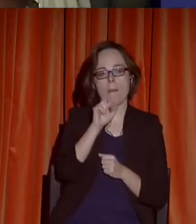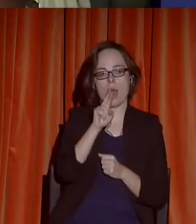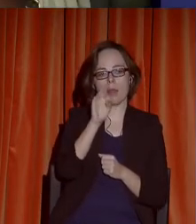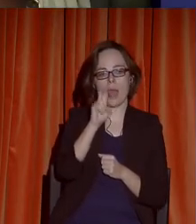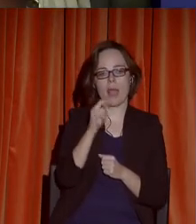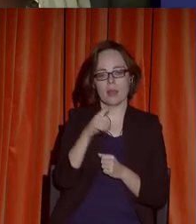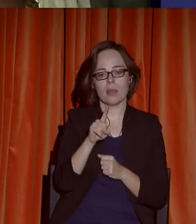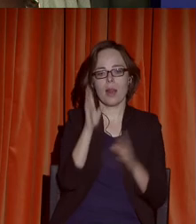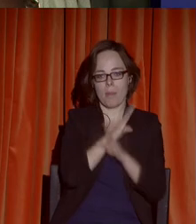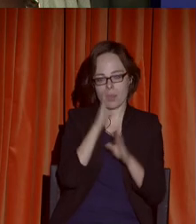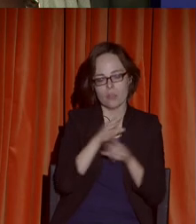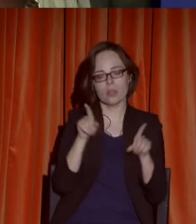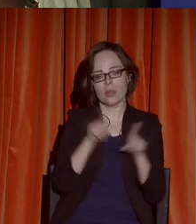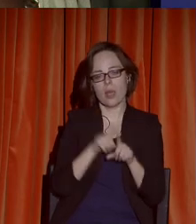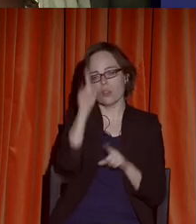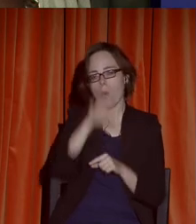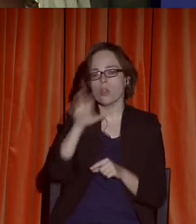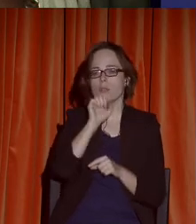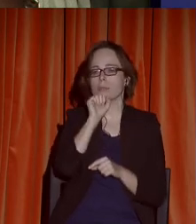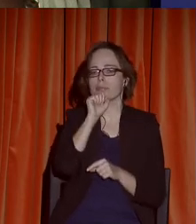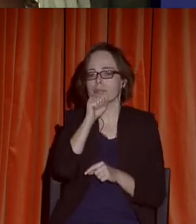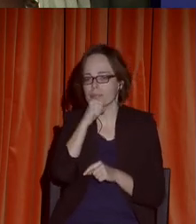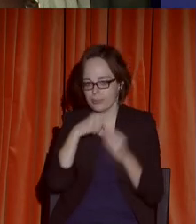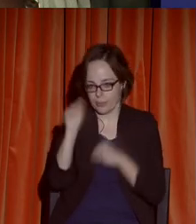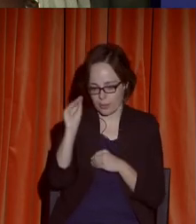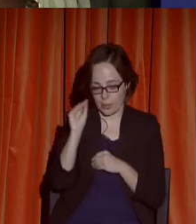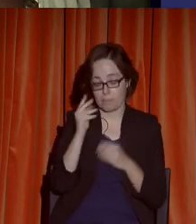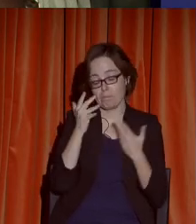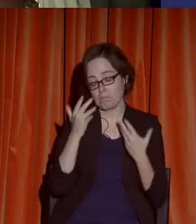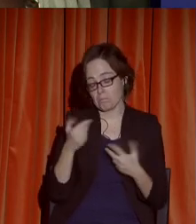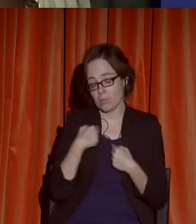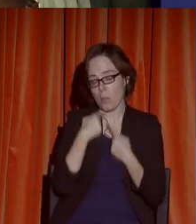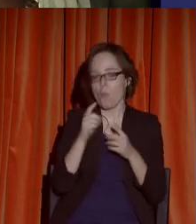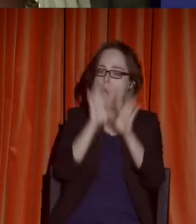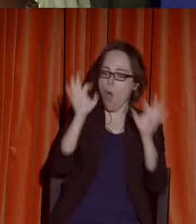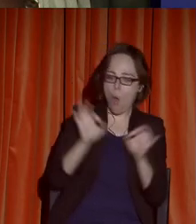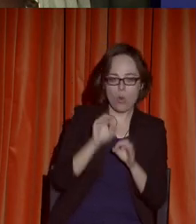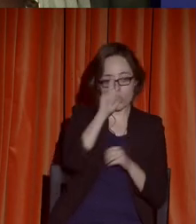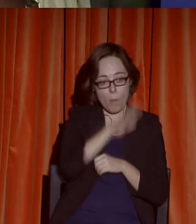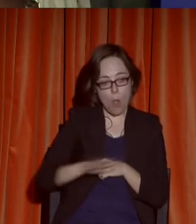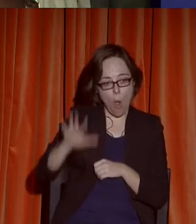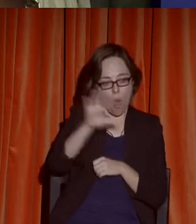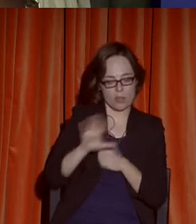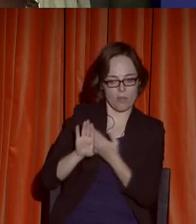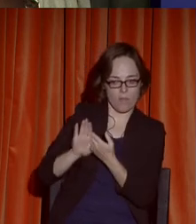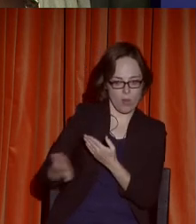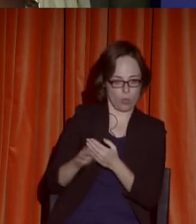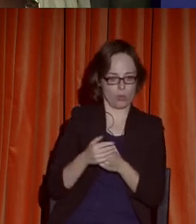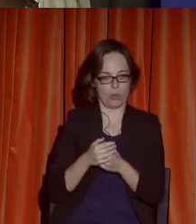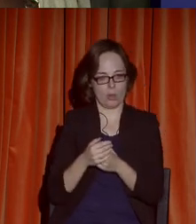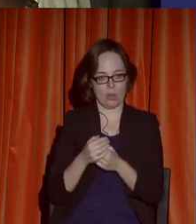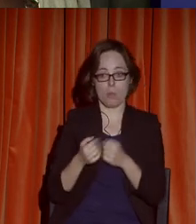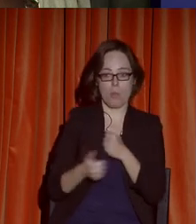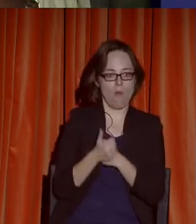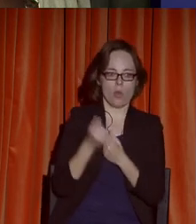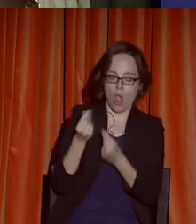o kwestii starzejącego się społeczeństwa. Ja bym powiedziała, że w ogóle kwestia wykluczenia społecznego, wykluczenia ekonomicznego,